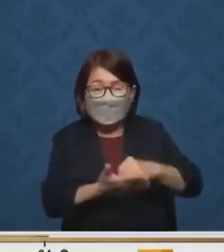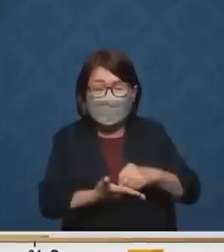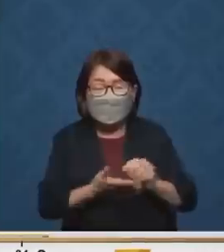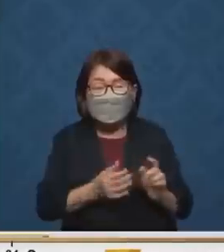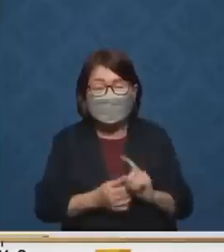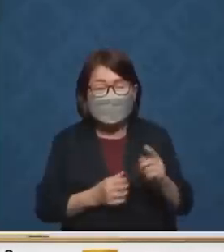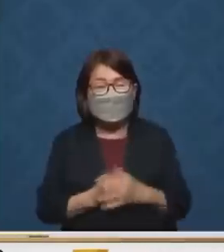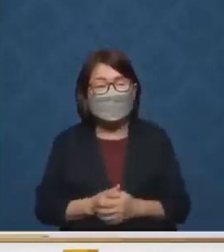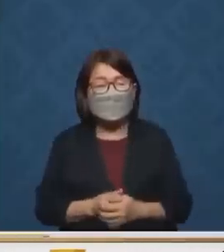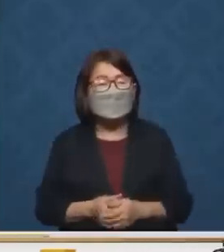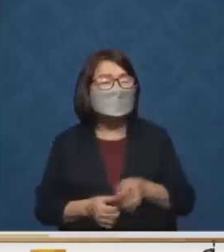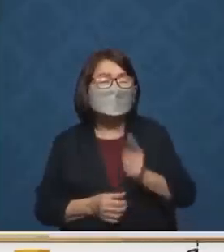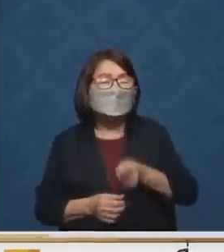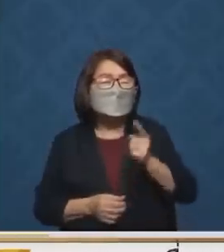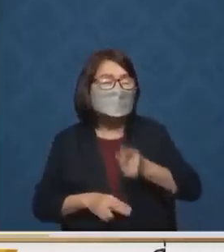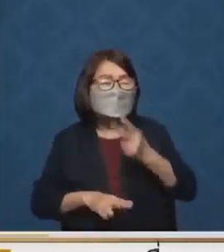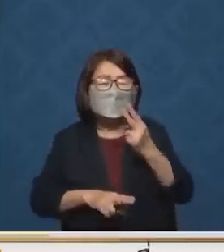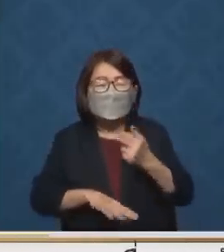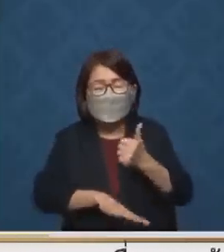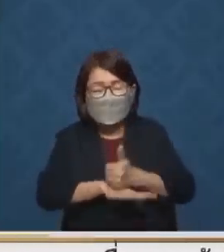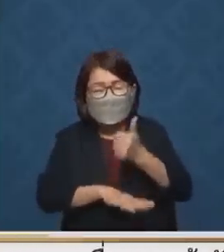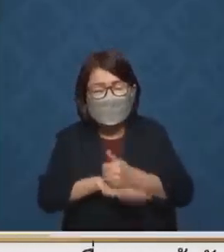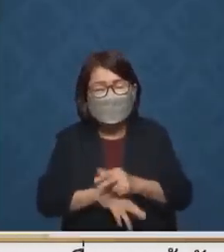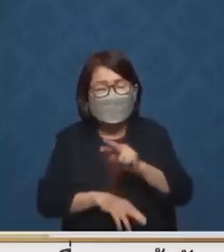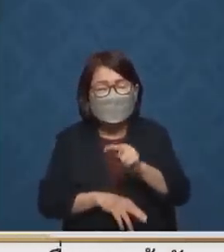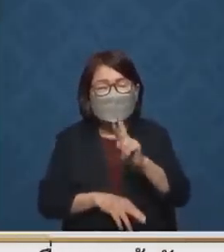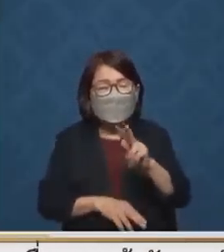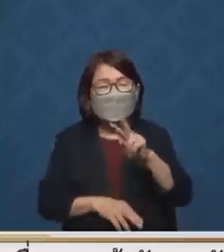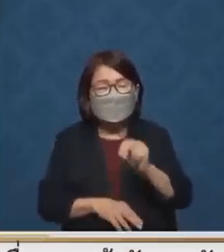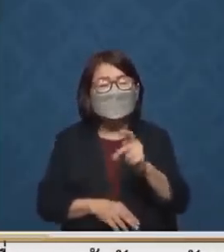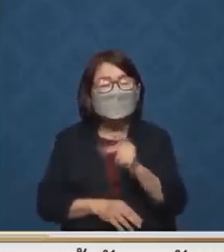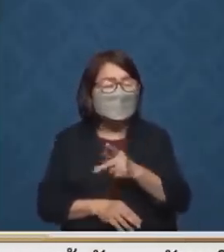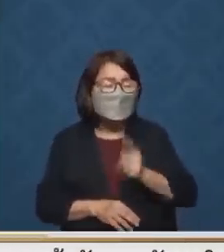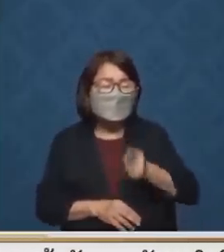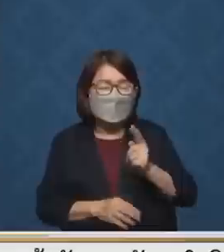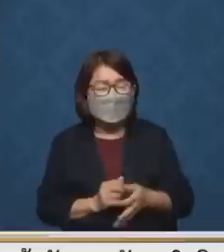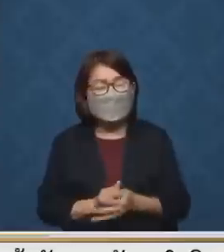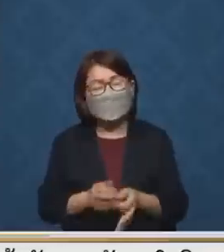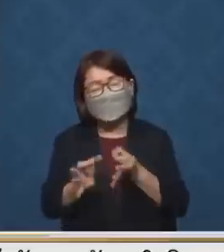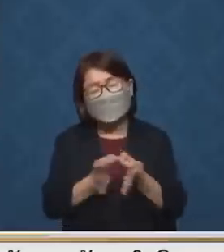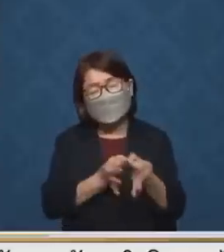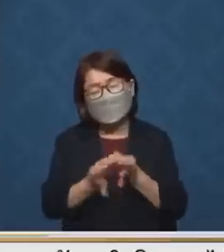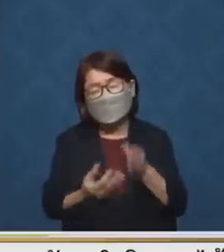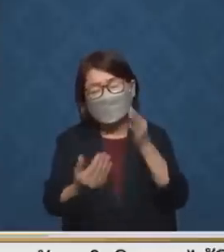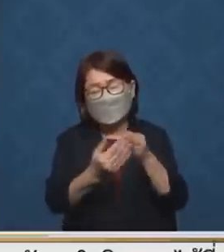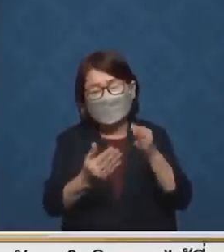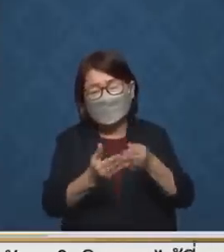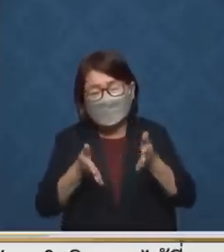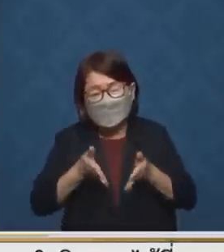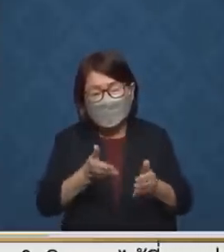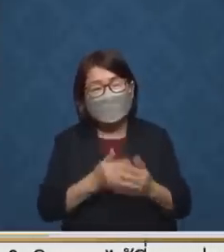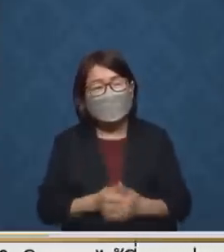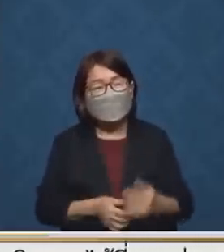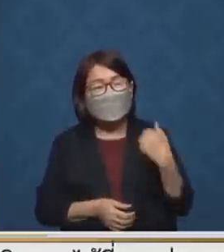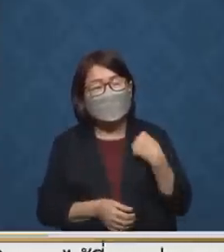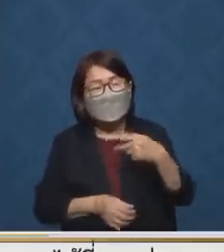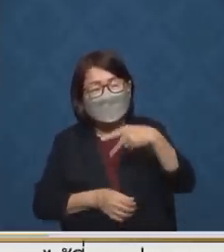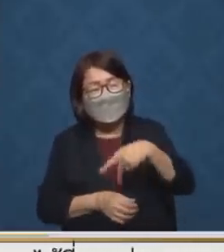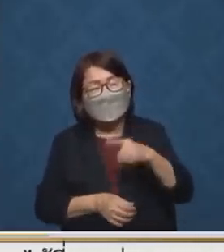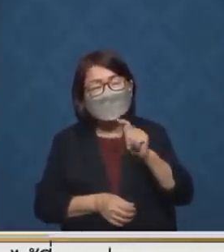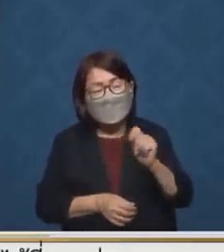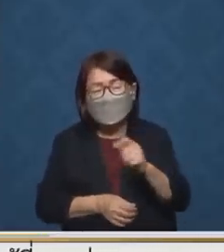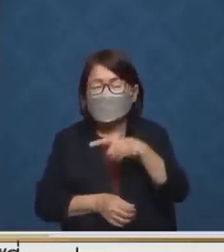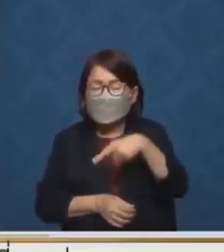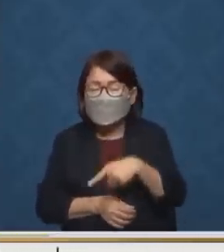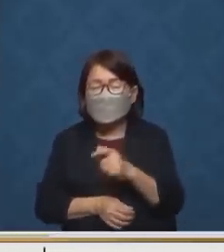ี่นอรณส รุงนายทร หัวหนา ศูิการสารลสนเทศคนเดิมที่แงประยงหน่วยงานมีผลโทรผลตีผลเอก